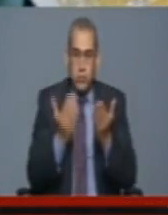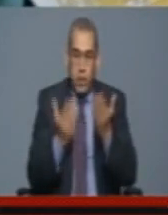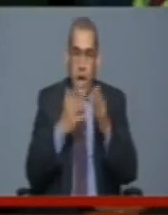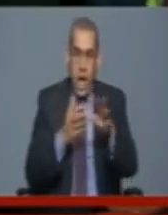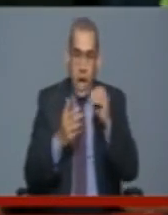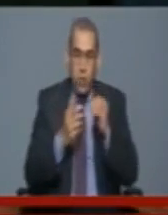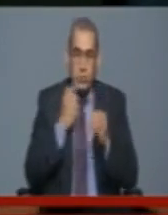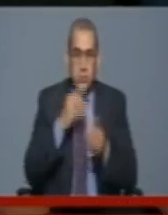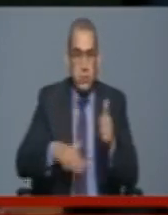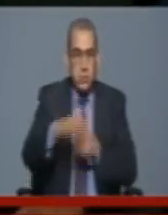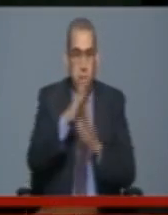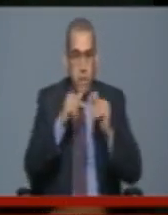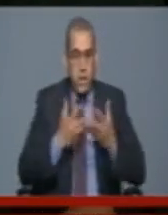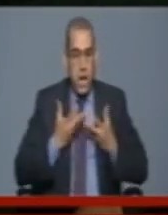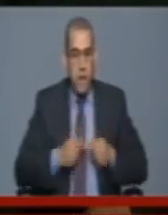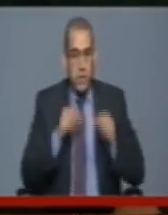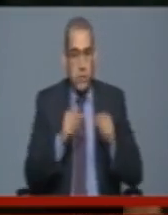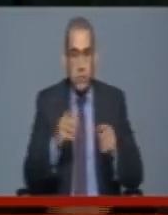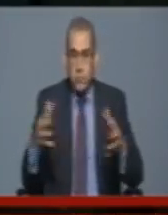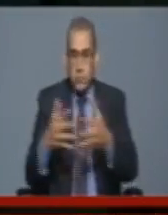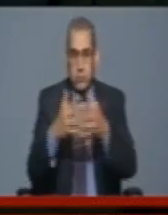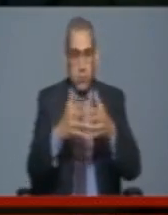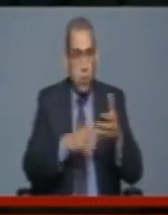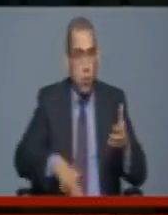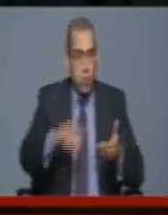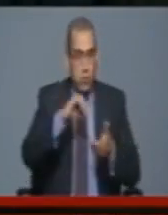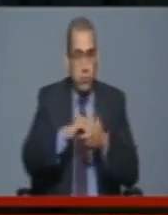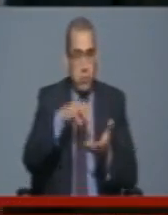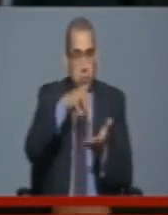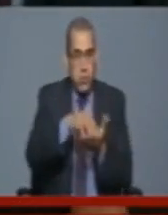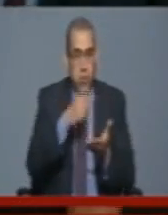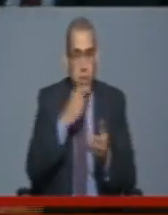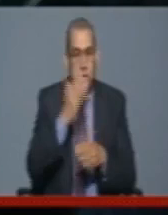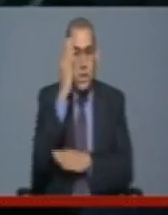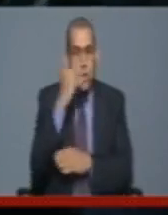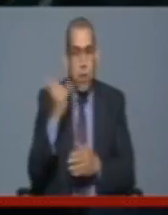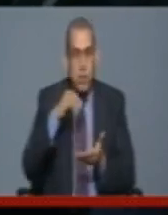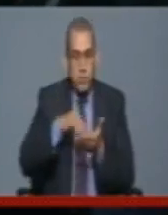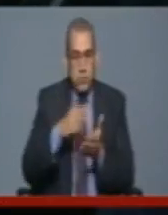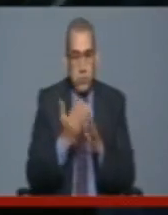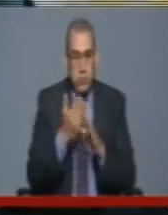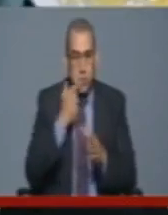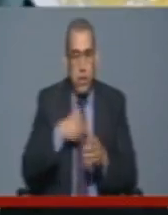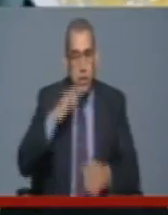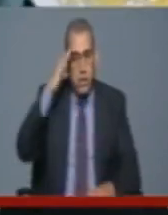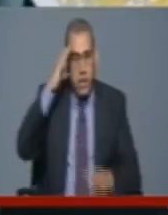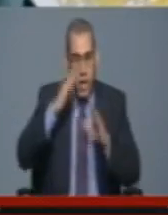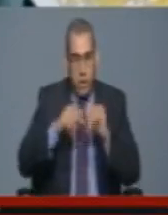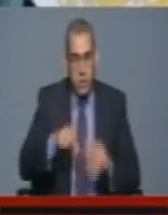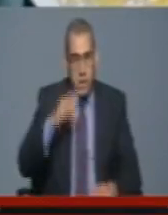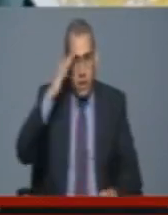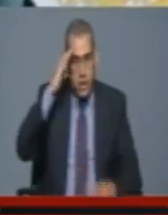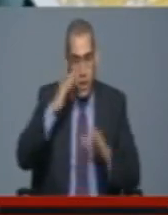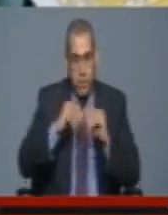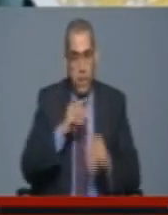الوطن وأمنه، تجمعنا القضية وثوابتها. وتحيا مصر وتحيا